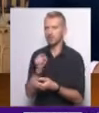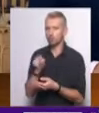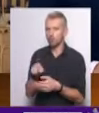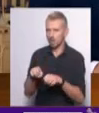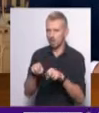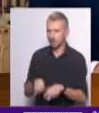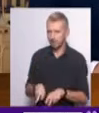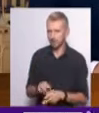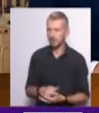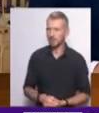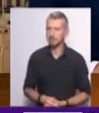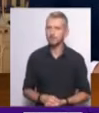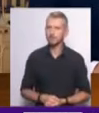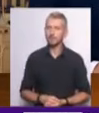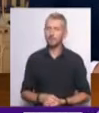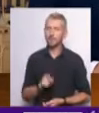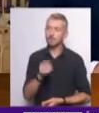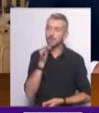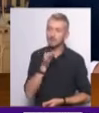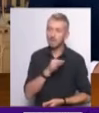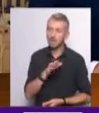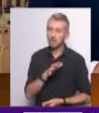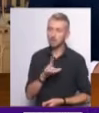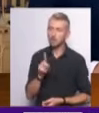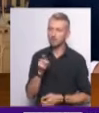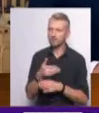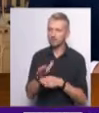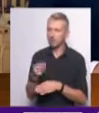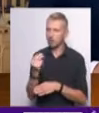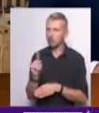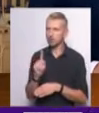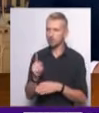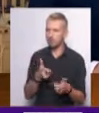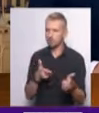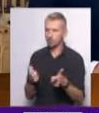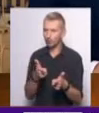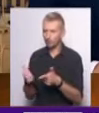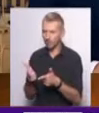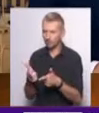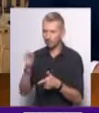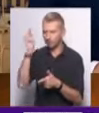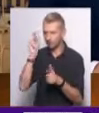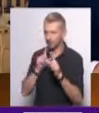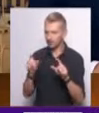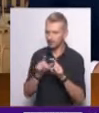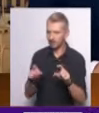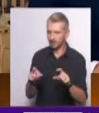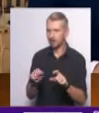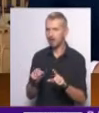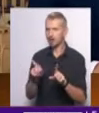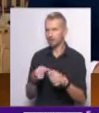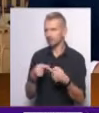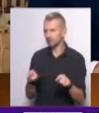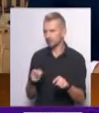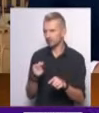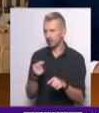експерти, в яких вони спеціалісти. Ви зазначили, що ви виділяли кошти для того, щоб підготувати навчальні заклади, а також в інших